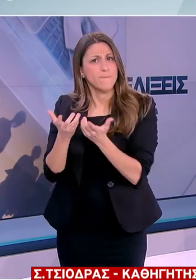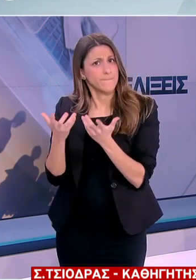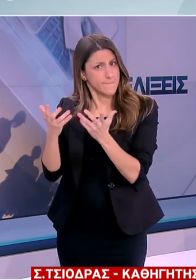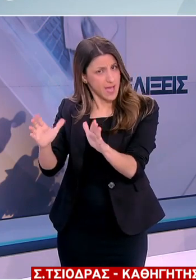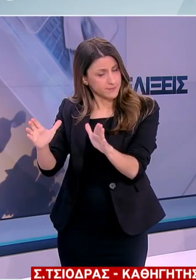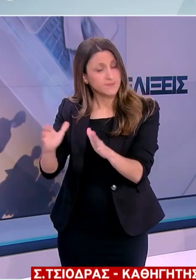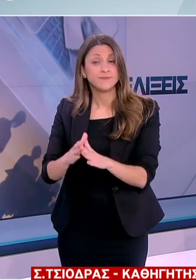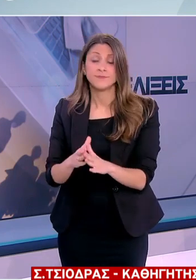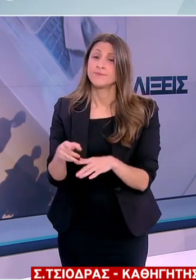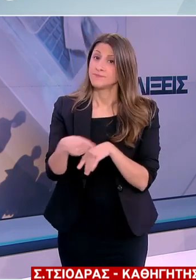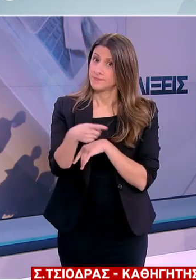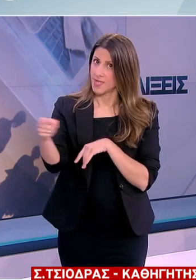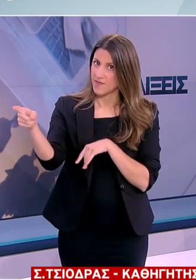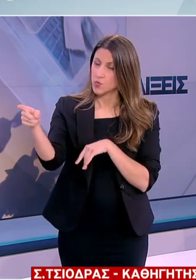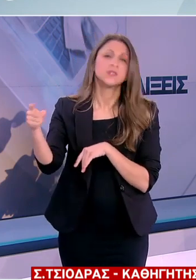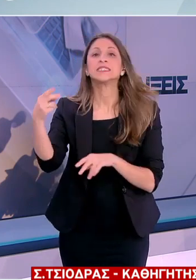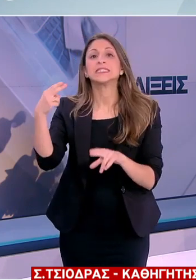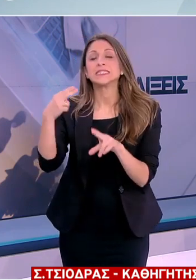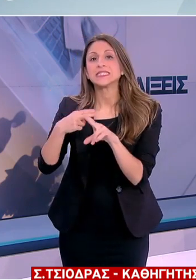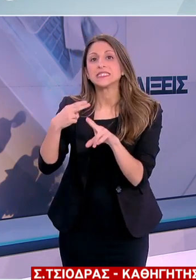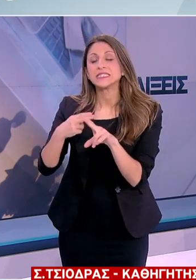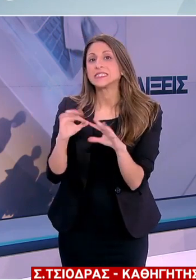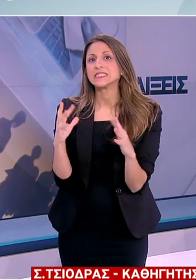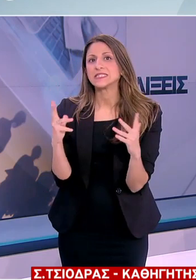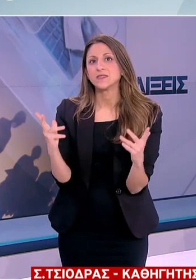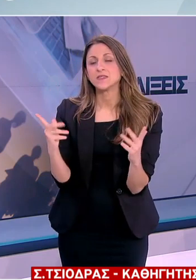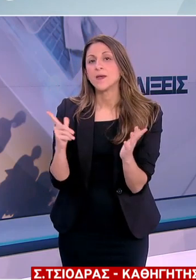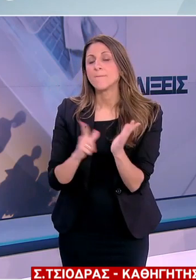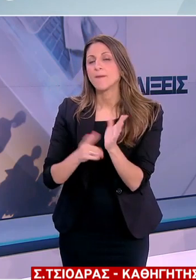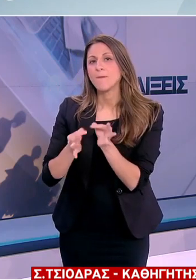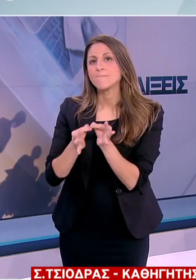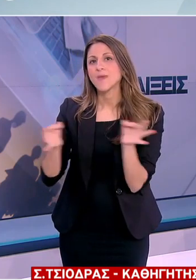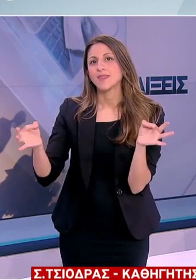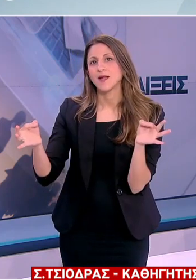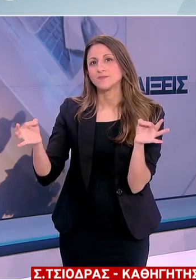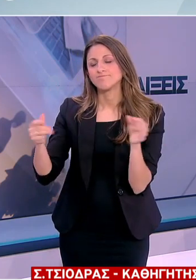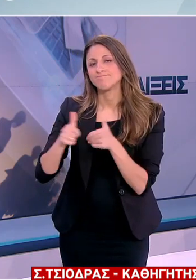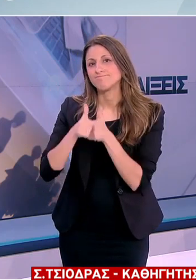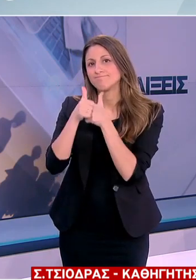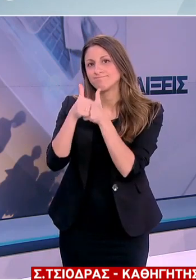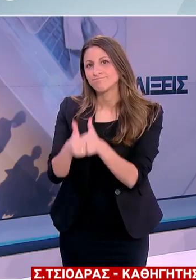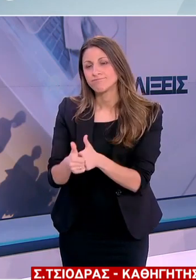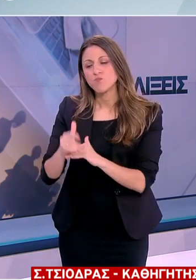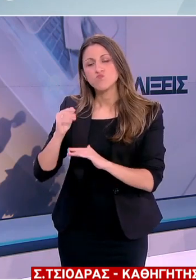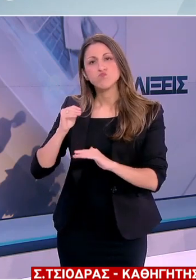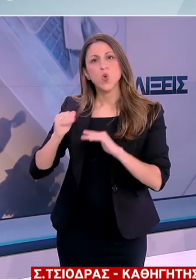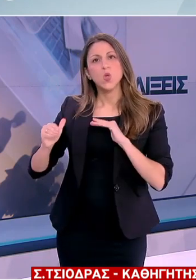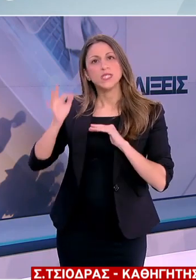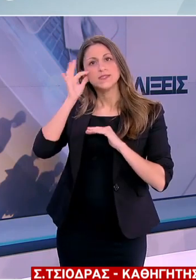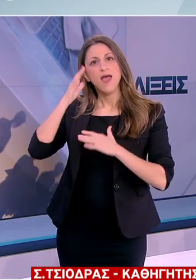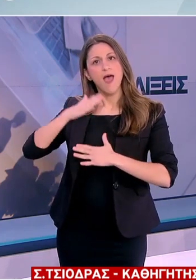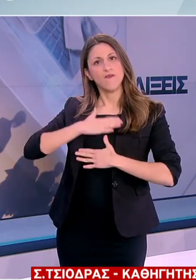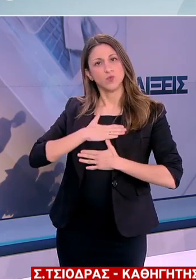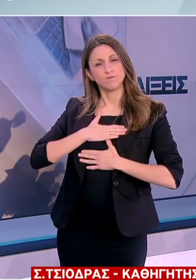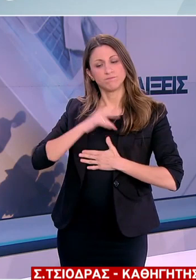πρέπει να θυμίσω ότι είναι σημαντικότατη η τήρηση των μέτρων αυτοπροστασίας,